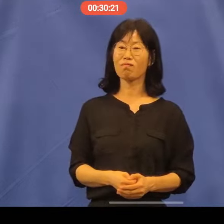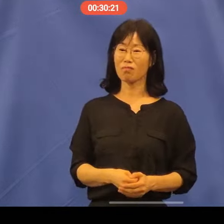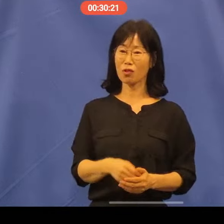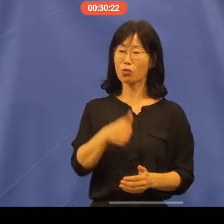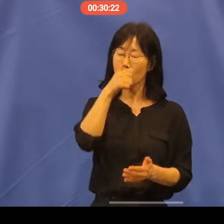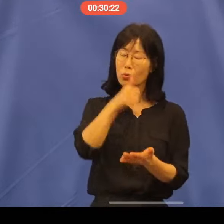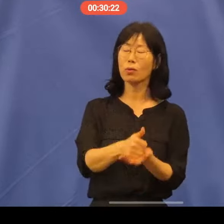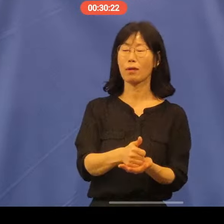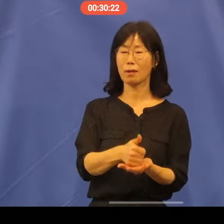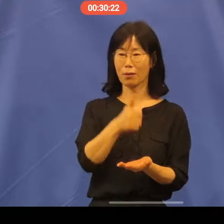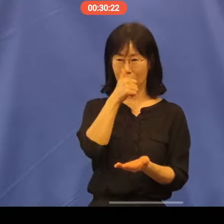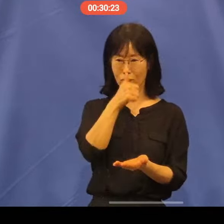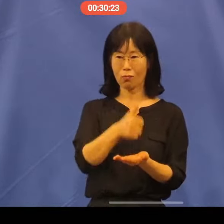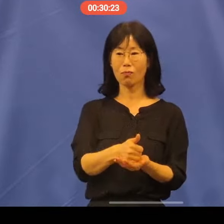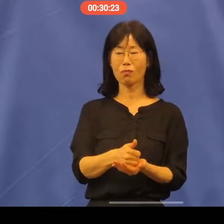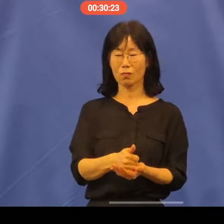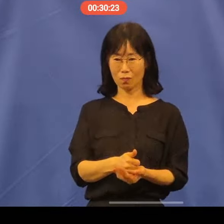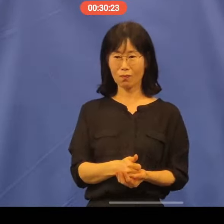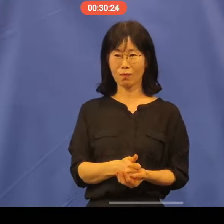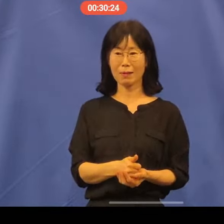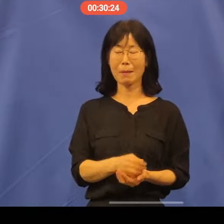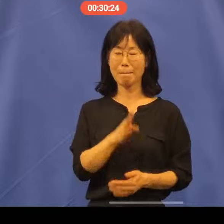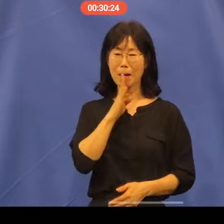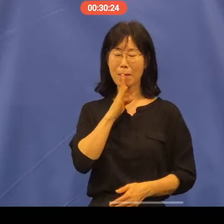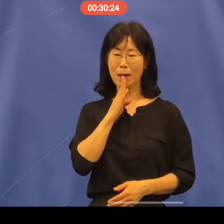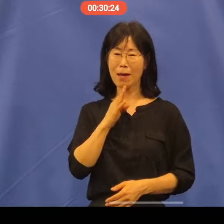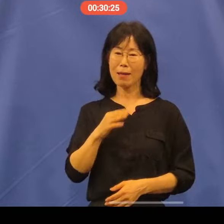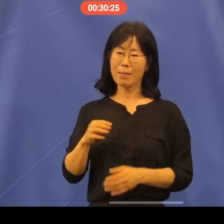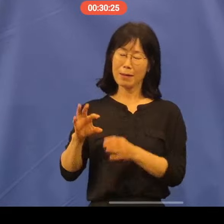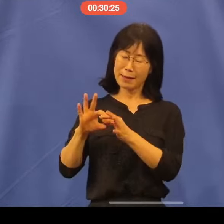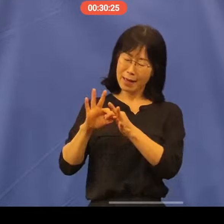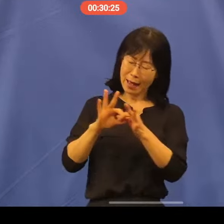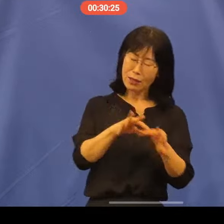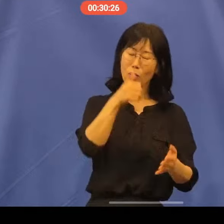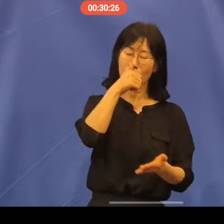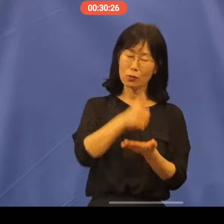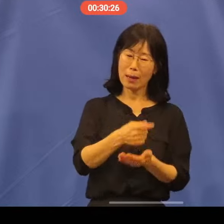여러분, 우리가 계속 죄를 지어요.